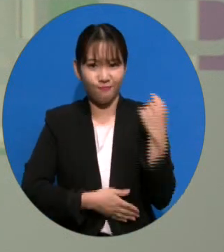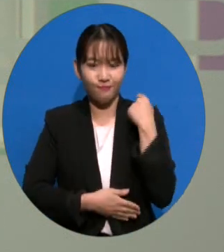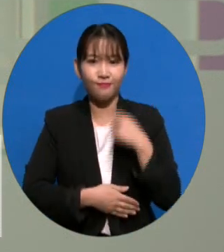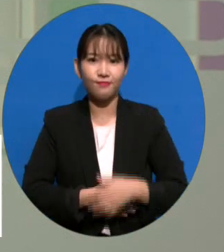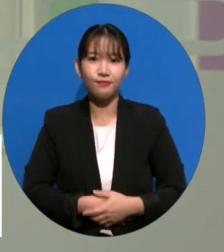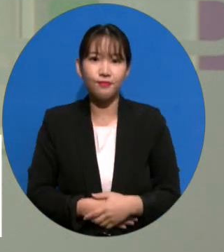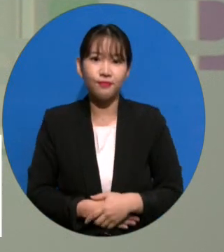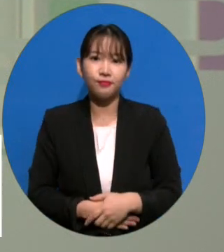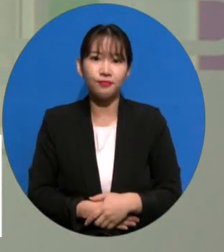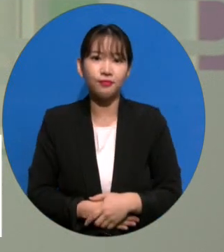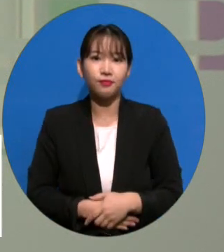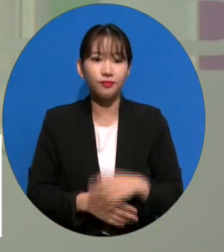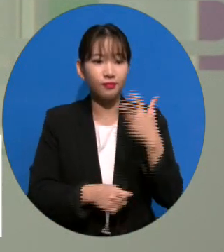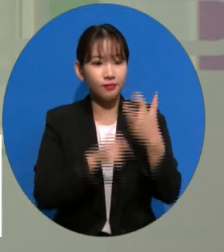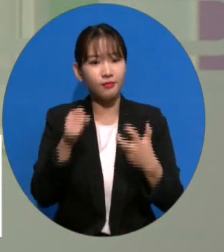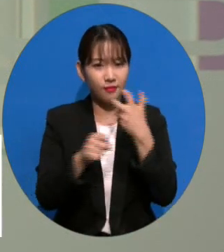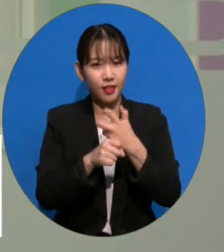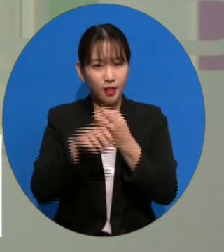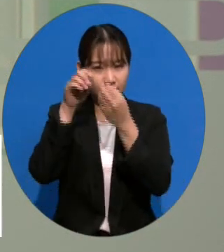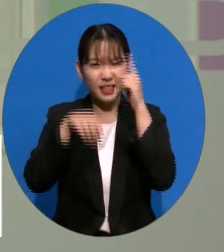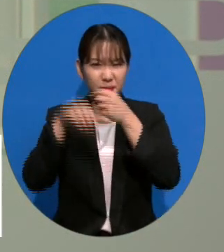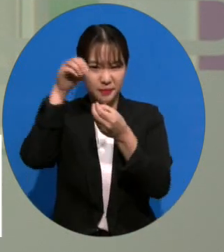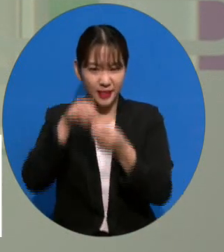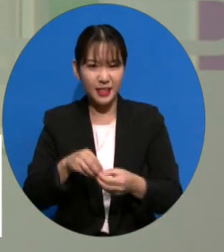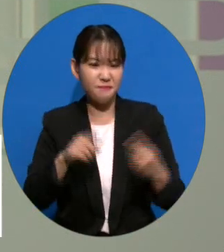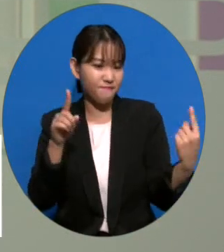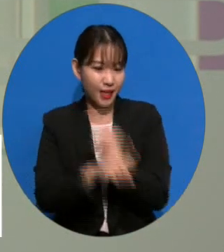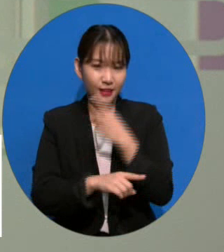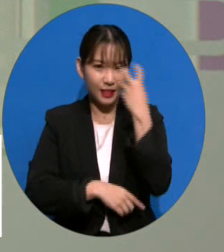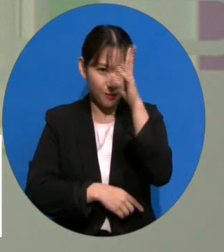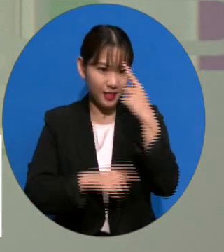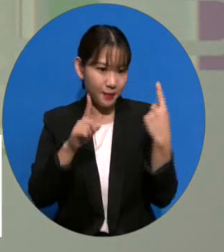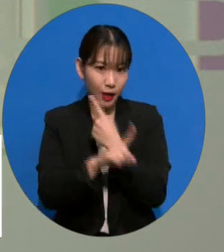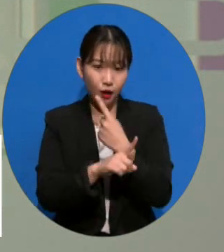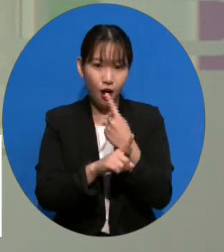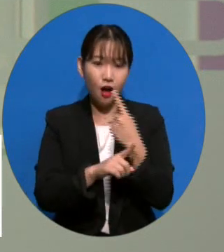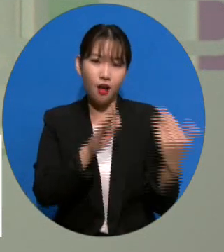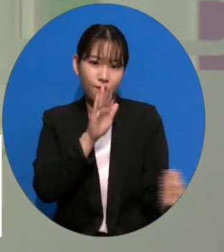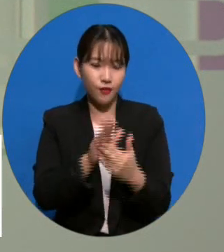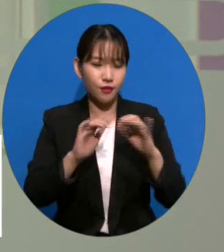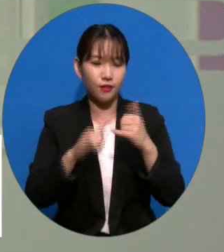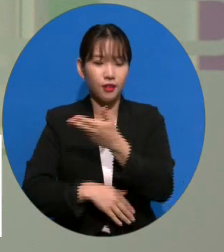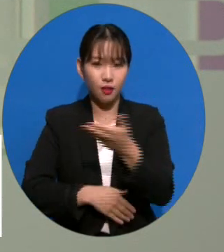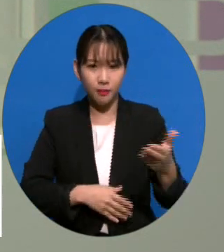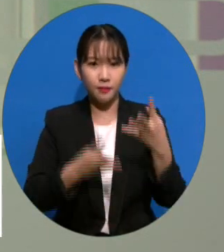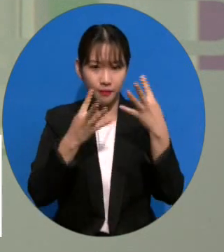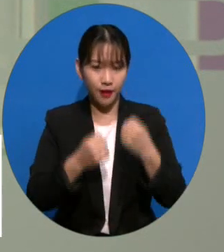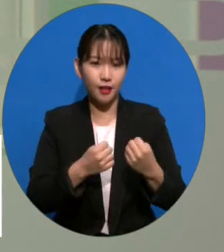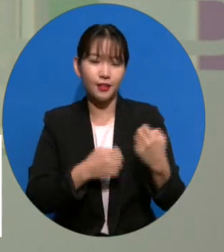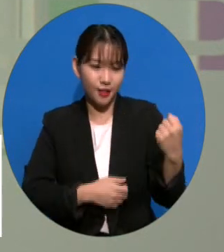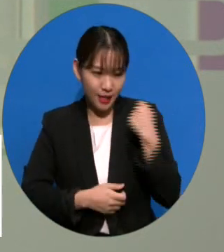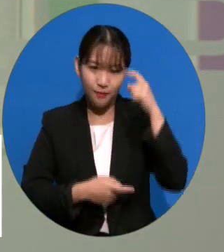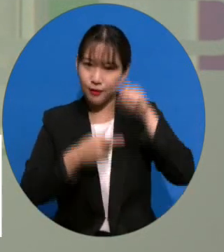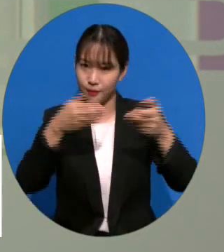아니겠습니까? 네. 70년 적폐를 청산해내는 검찰개혁의 와중에 국민 여러분께서 많은 응원